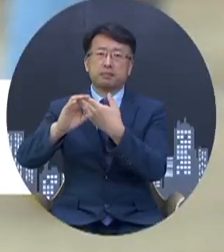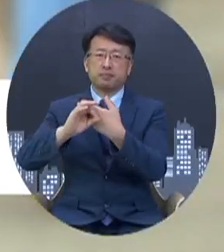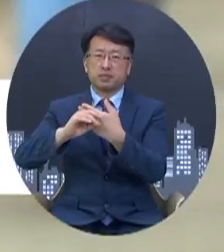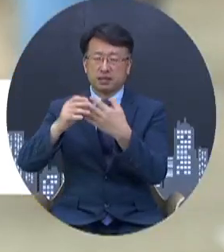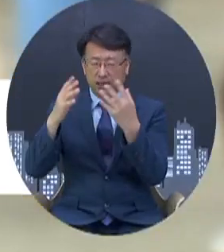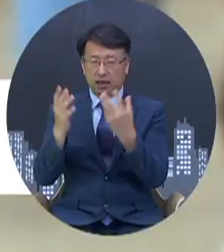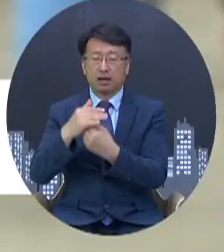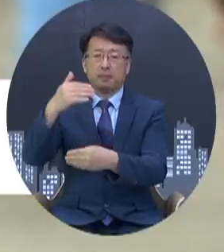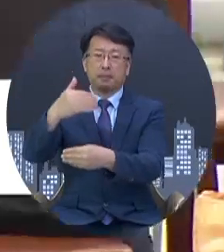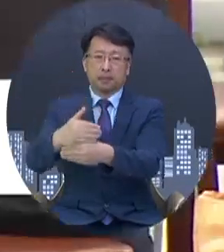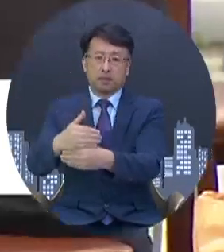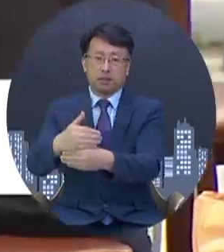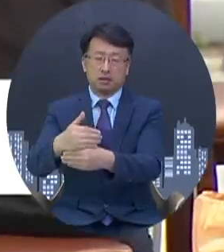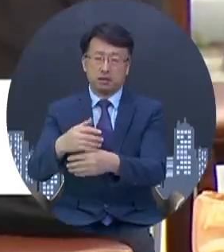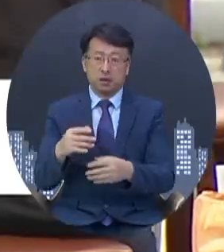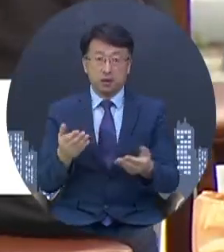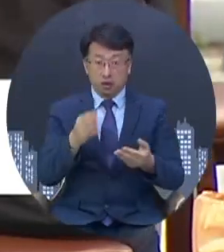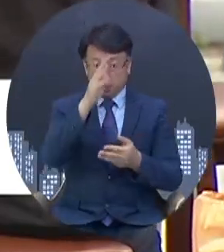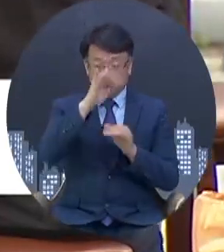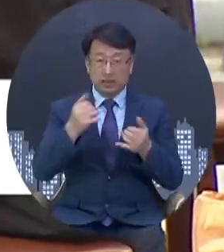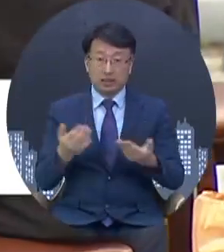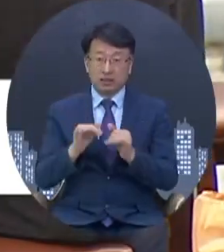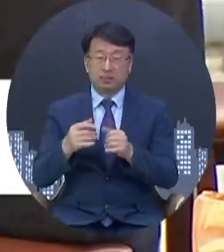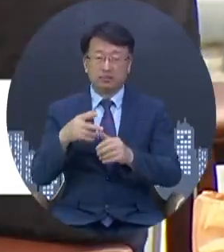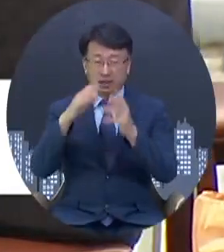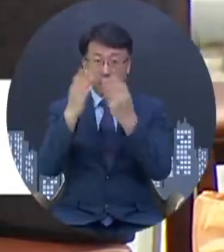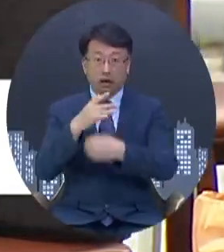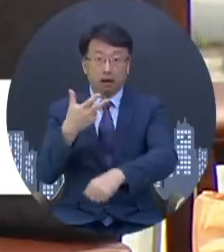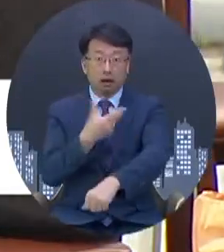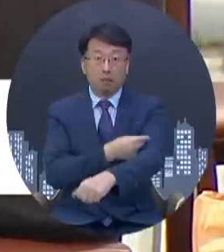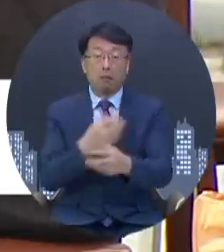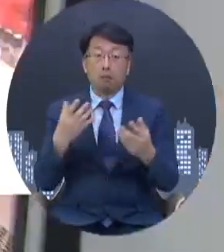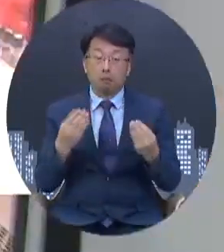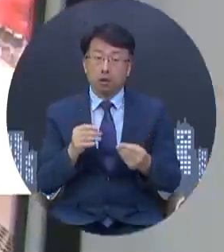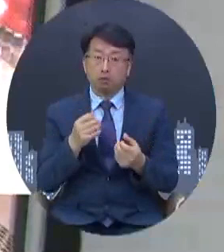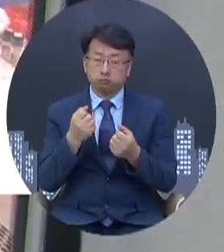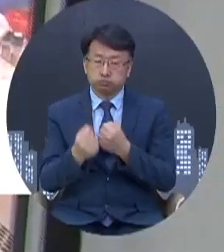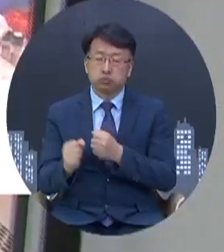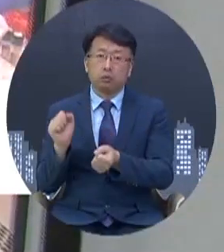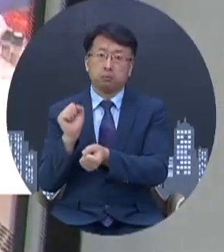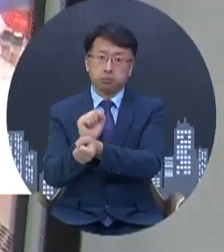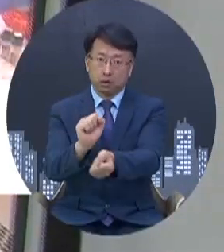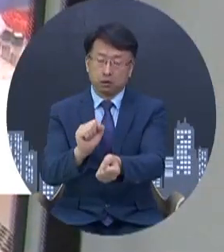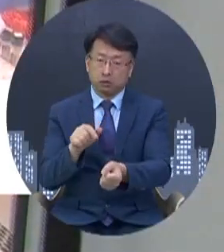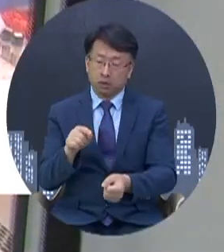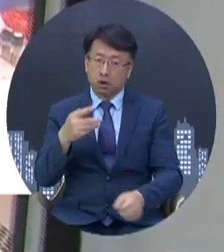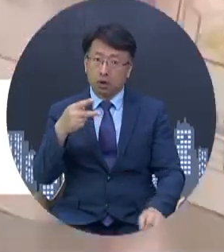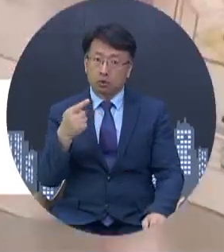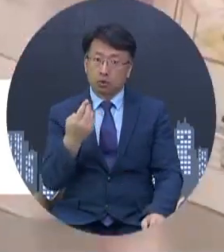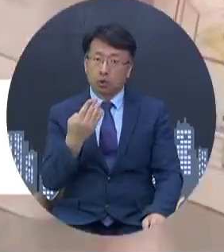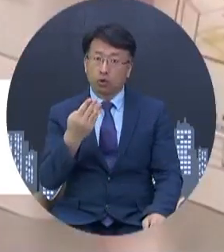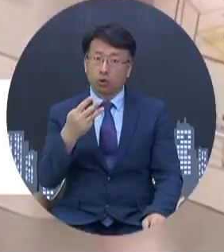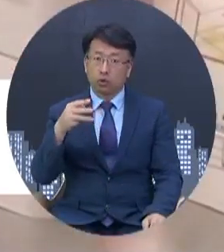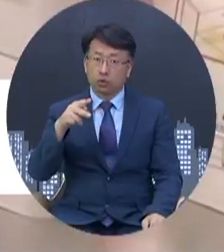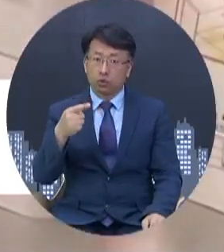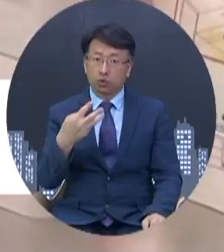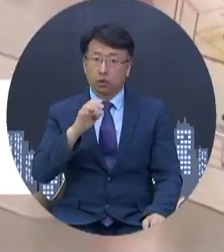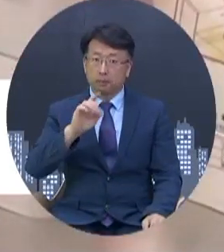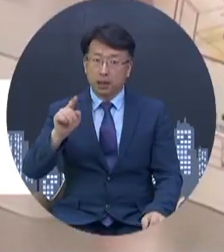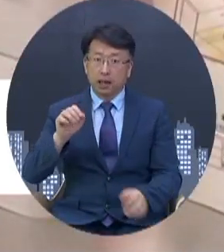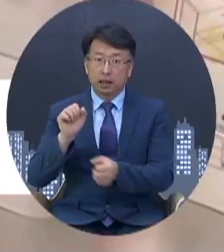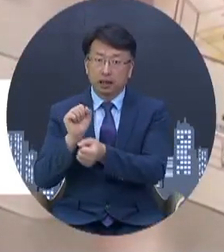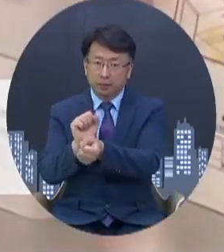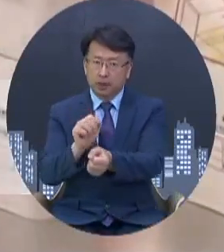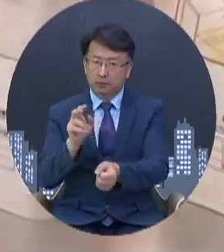폐쇄됐습니다. 환자와 종사자 등 대부분이 예방접종을 완료한 만큼 방역당국은 돌파 감염 여부 등을 조사